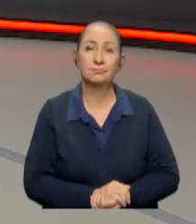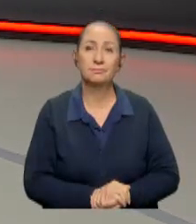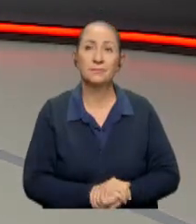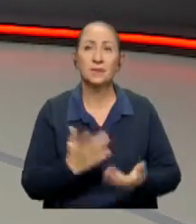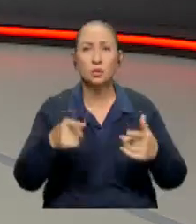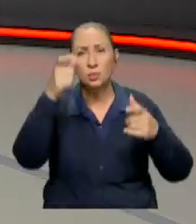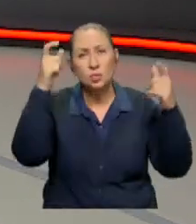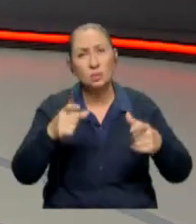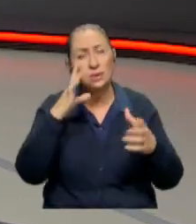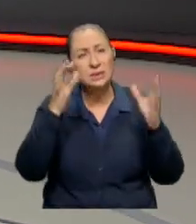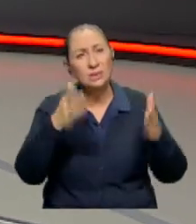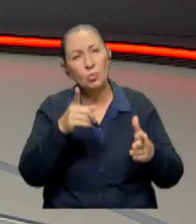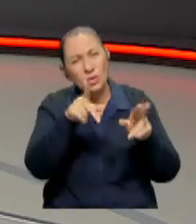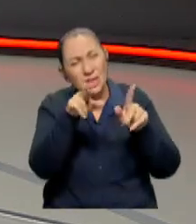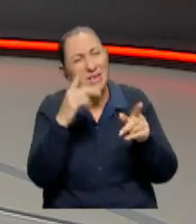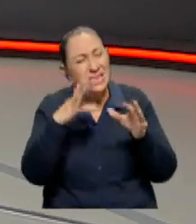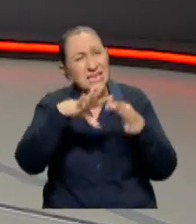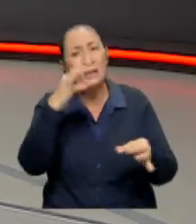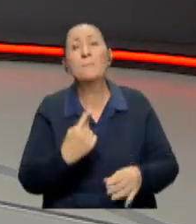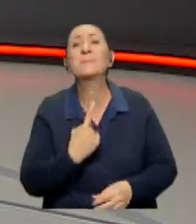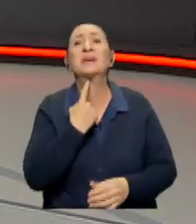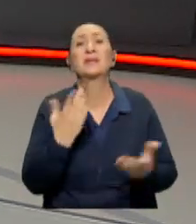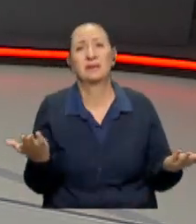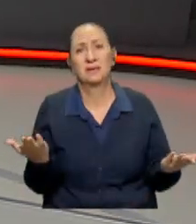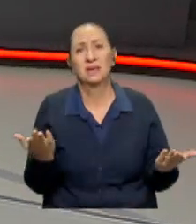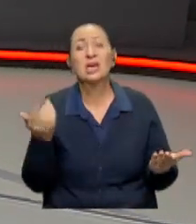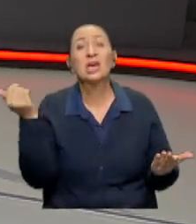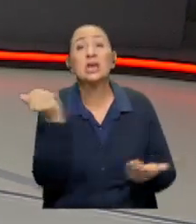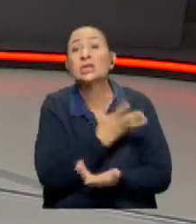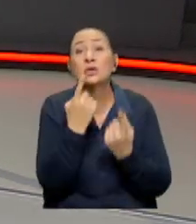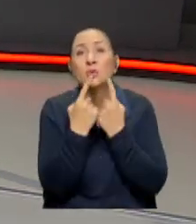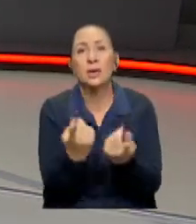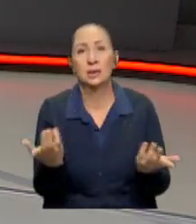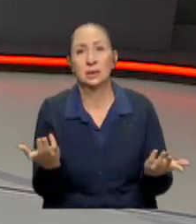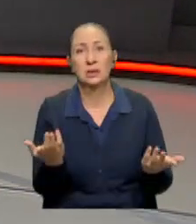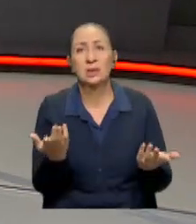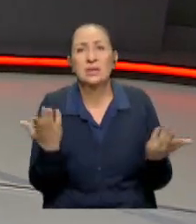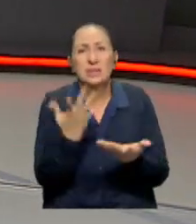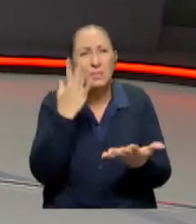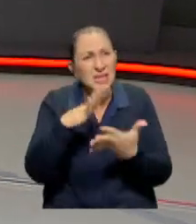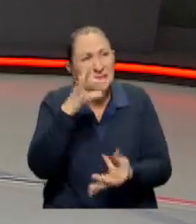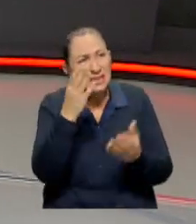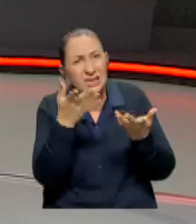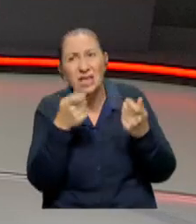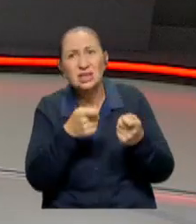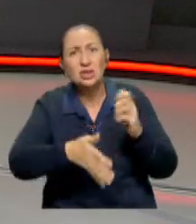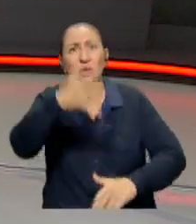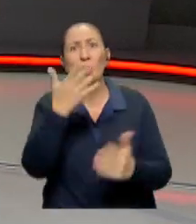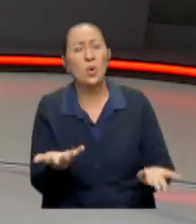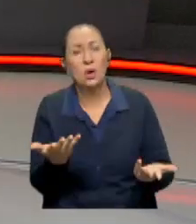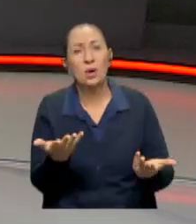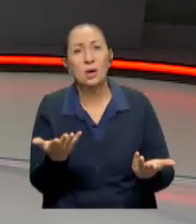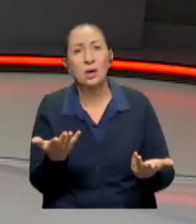Ya bu ülke bu insanlardan, bu çeşit, bu tür insanlardan bıktı. Kaç kere söyledik bunu. Nasıl bir insan tipi yetiştiriliyor?